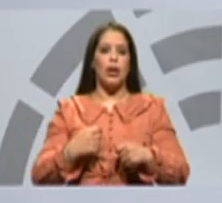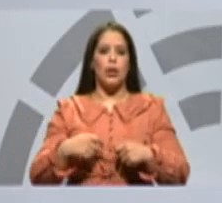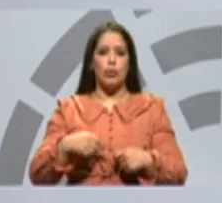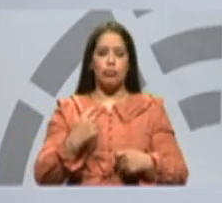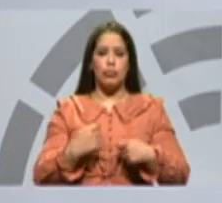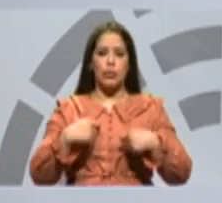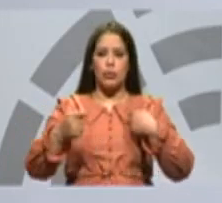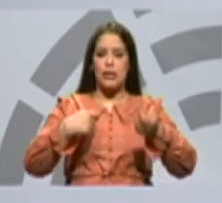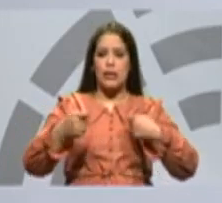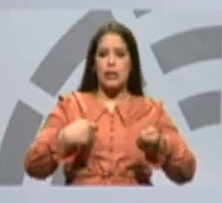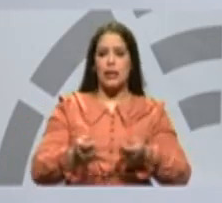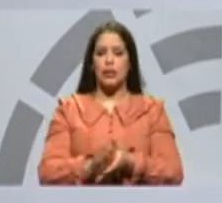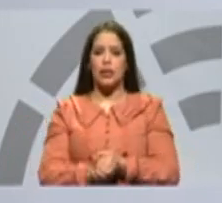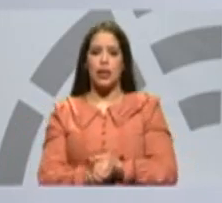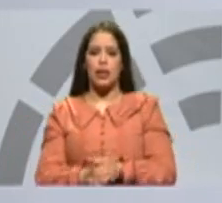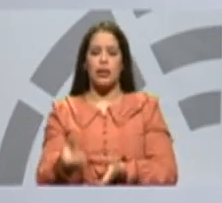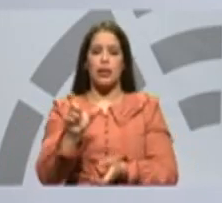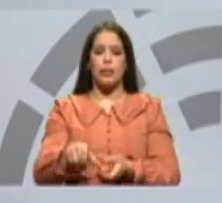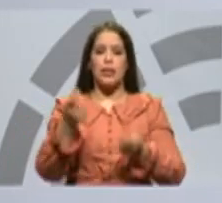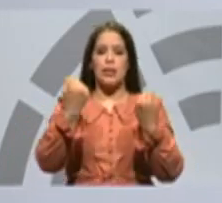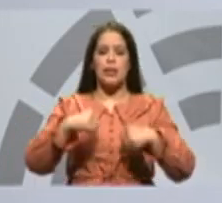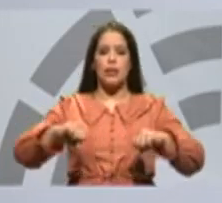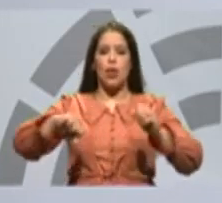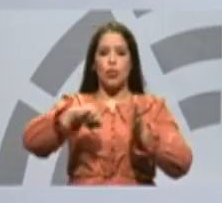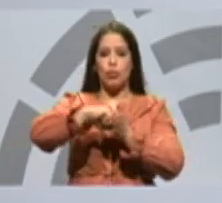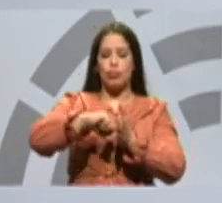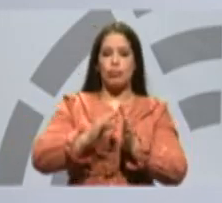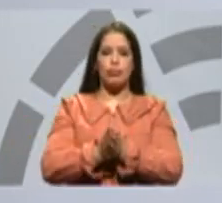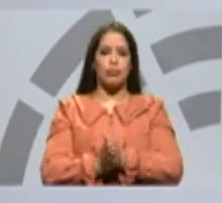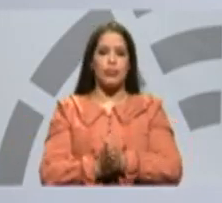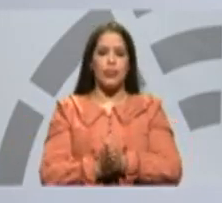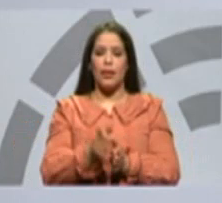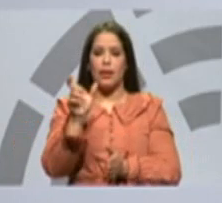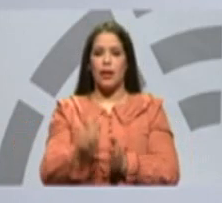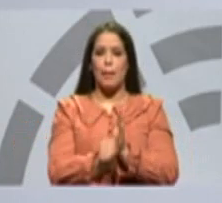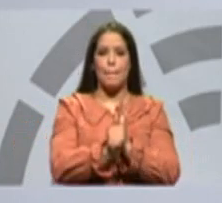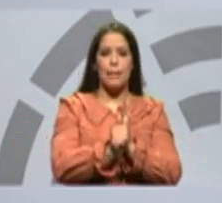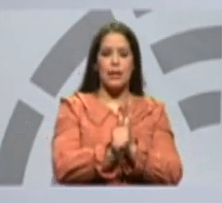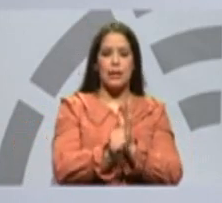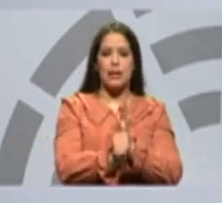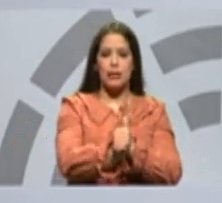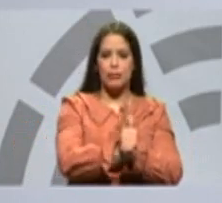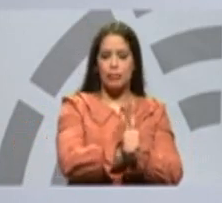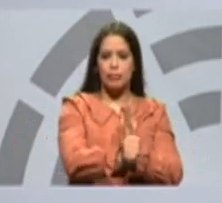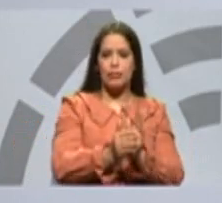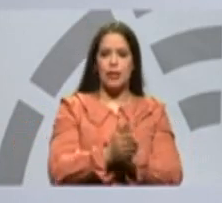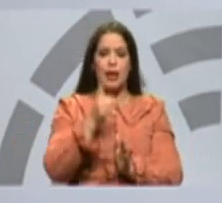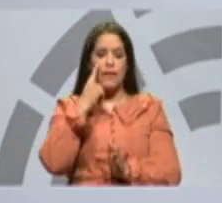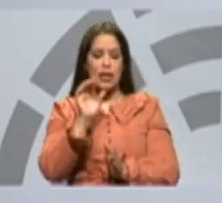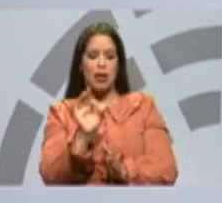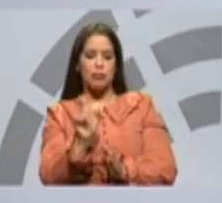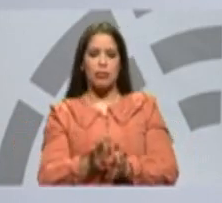نقاب رئيس الجامعه التونسي المصارعه عدت مجله اخرى قائد كشفي همم مدرب اطفال بالمنظمه